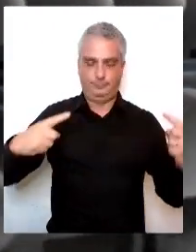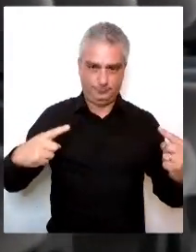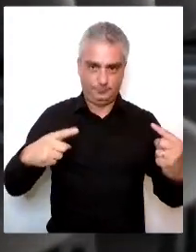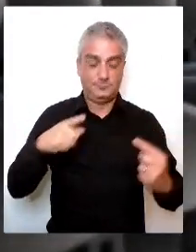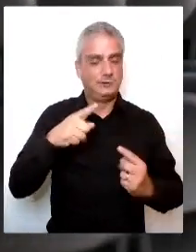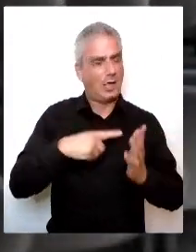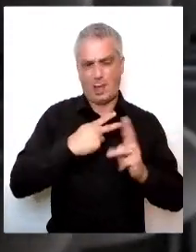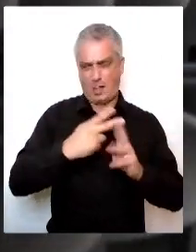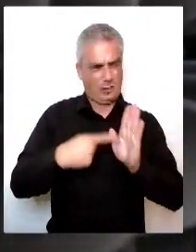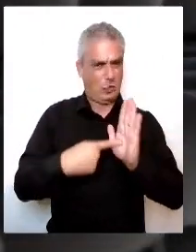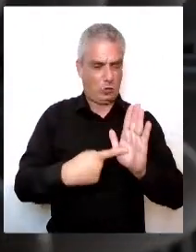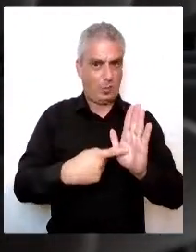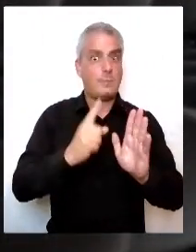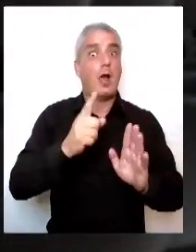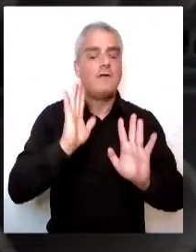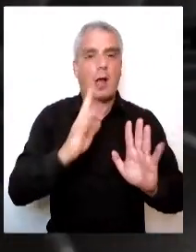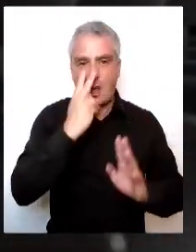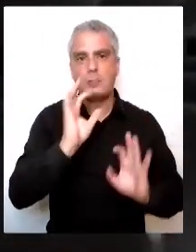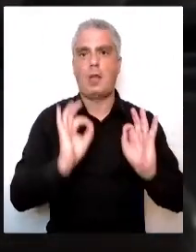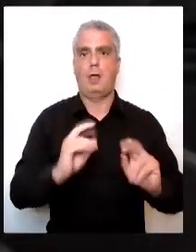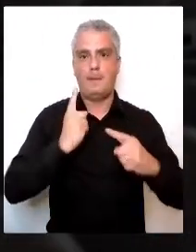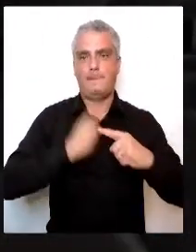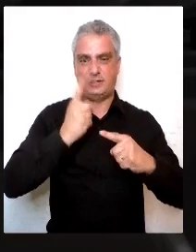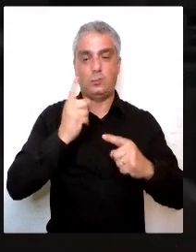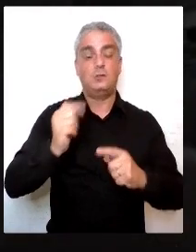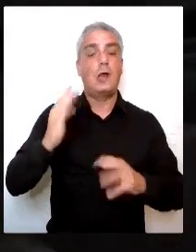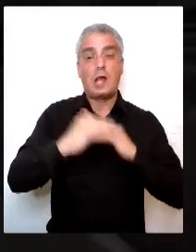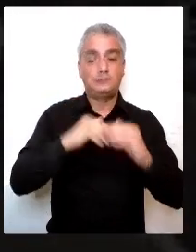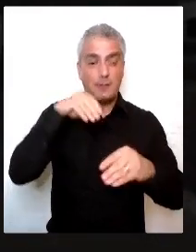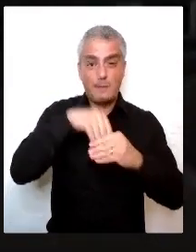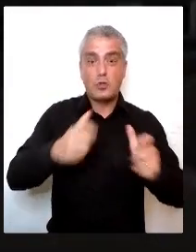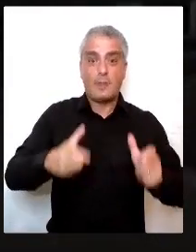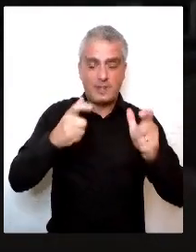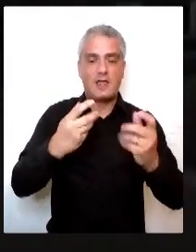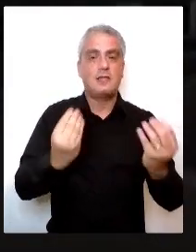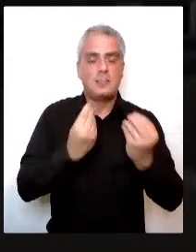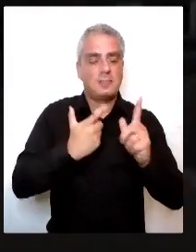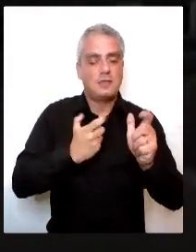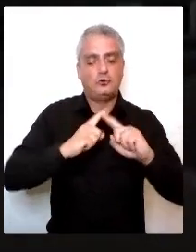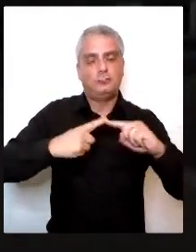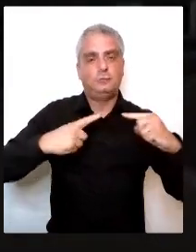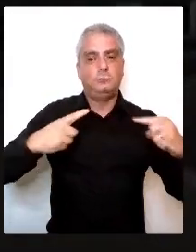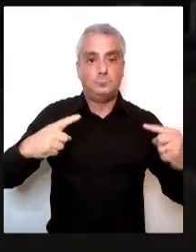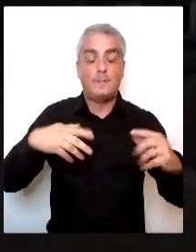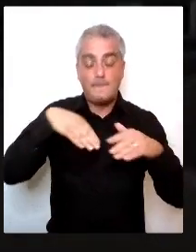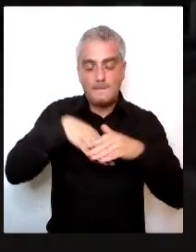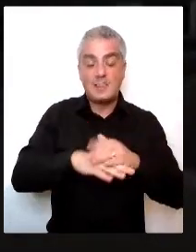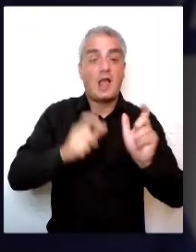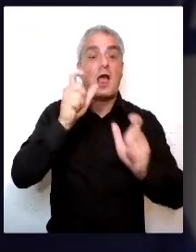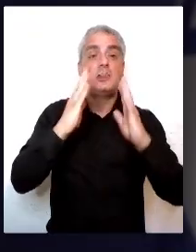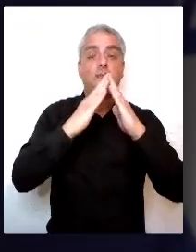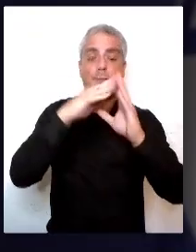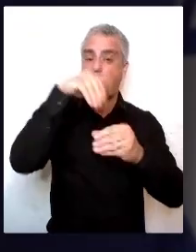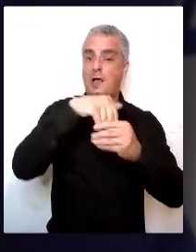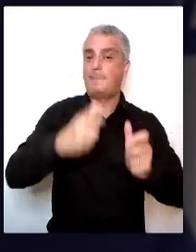אילוסטרציה אך כך זה נראה חיזבלה החסן מנים האלו אמצעי לחימה אסטרטגים מתחת לאוכלוסיית